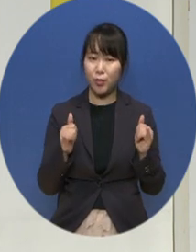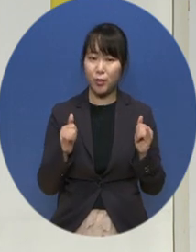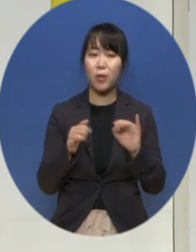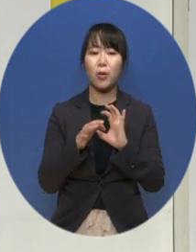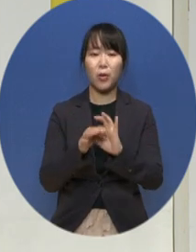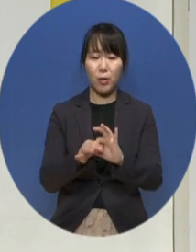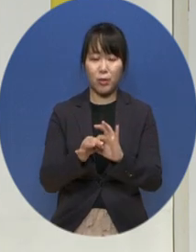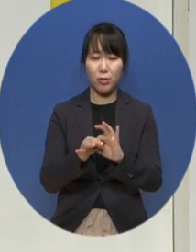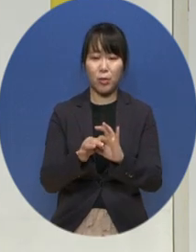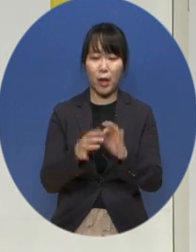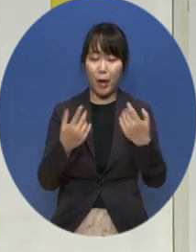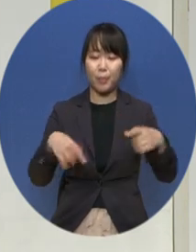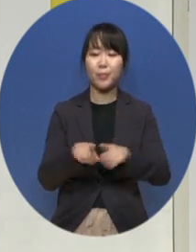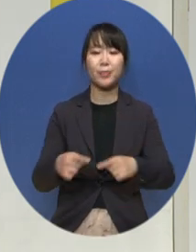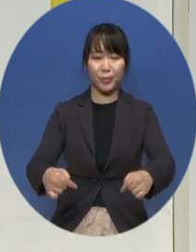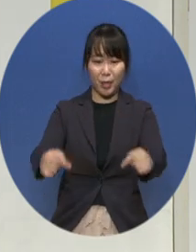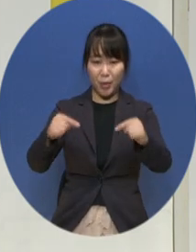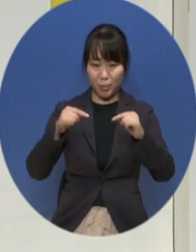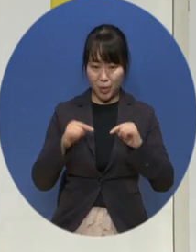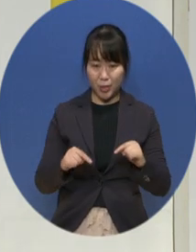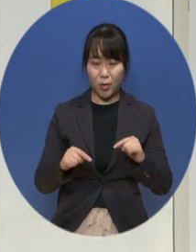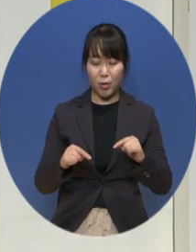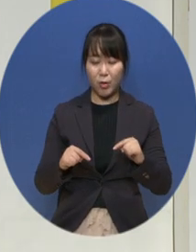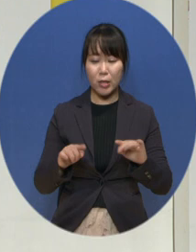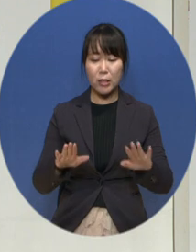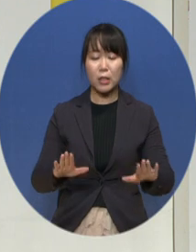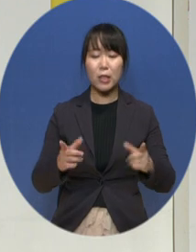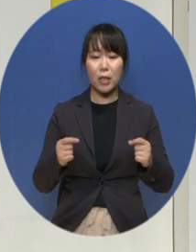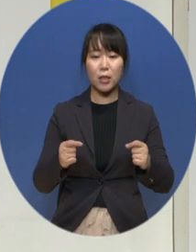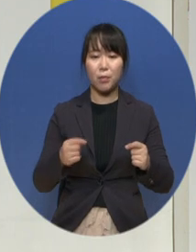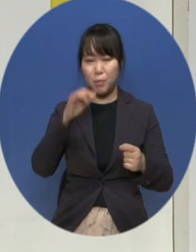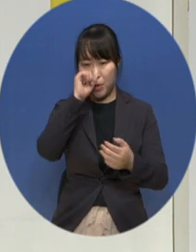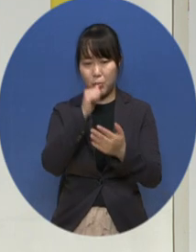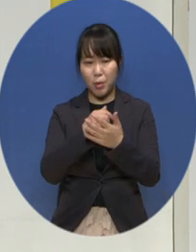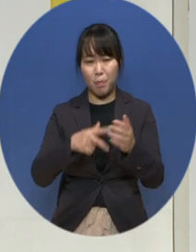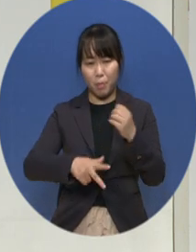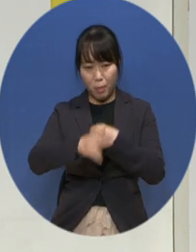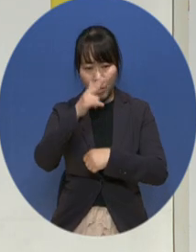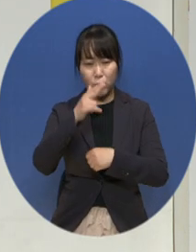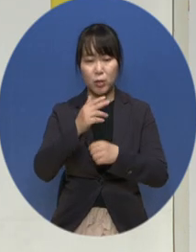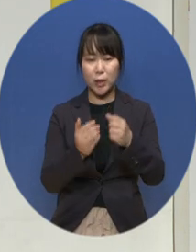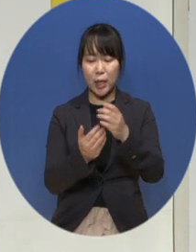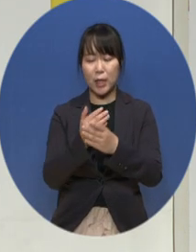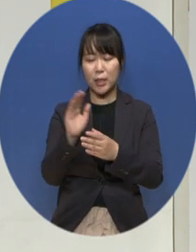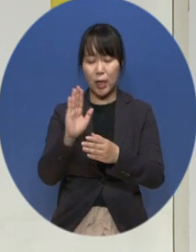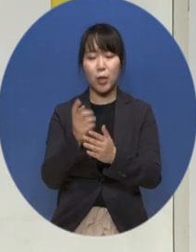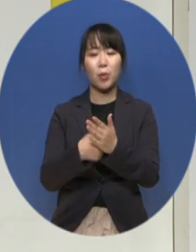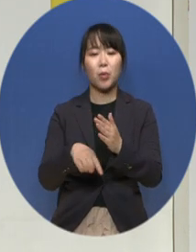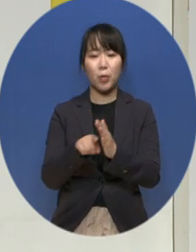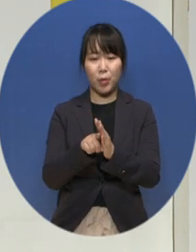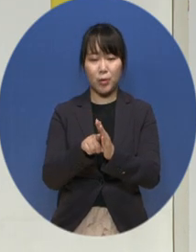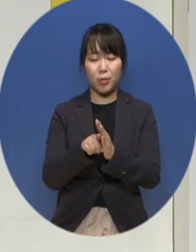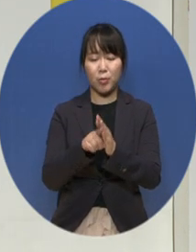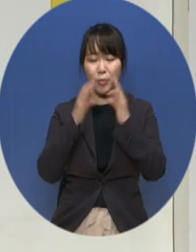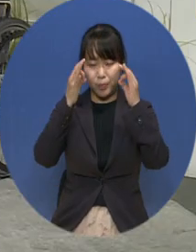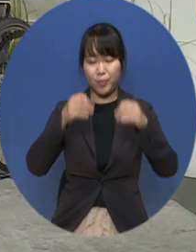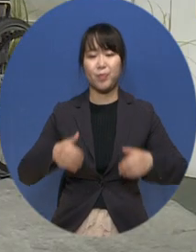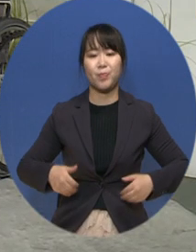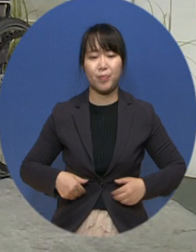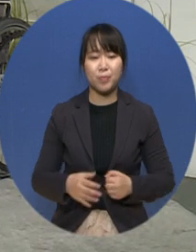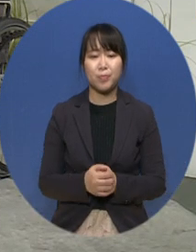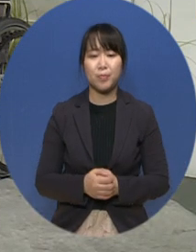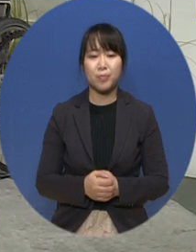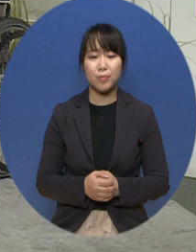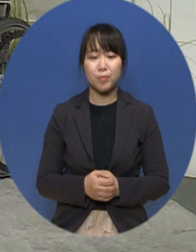분들의 덴오 같이 참여해서 그런 것들이 큰 별 되고 더이상 생리 쓰지 않도록 해야 된다고 생각합니다 예 그 자연적